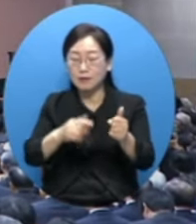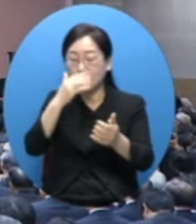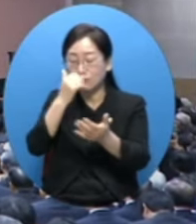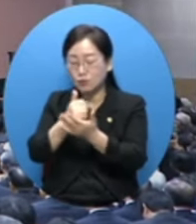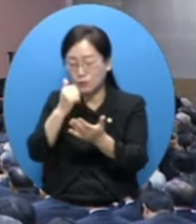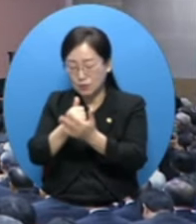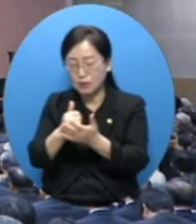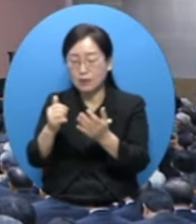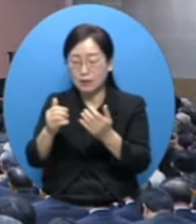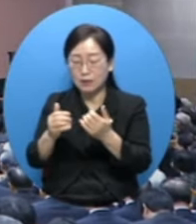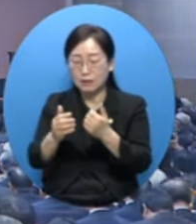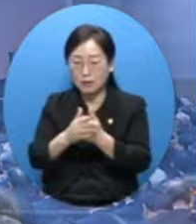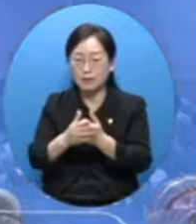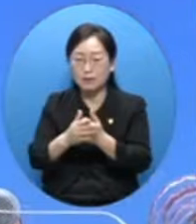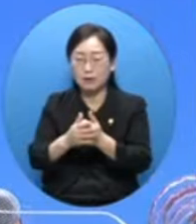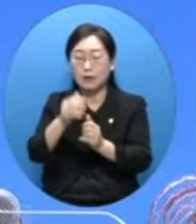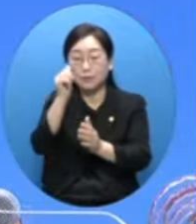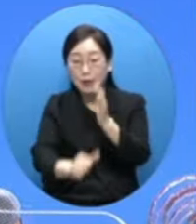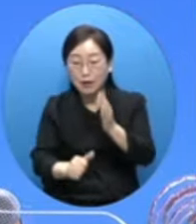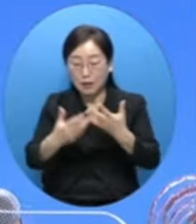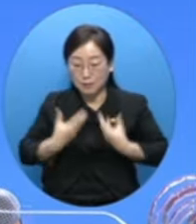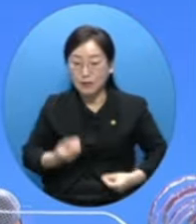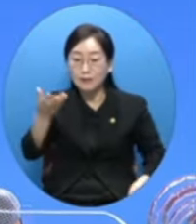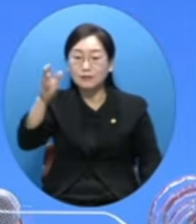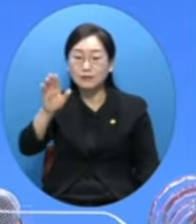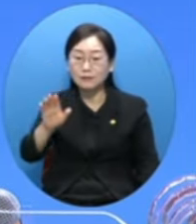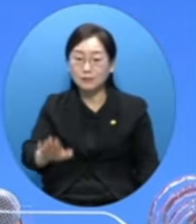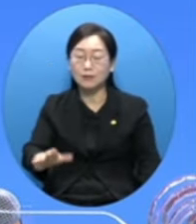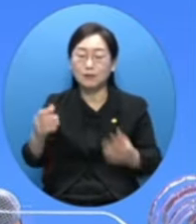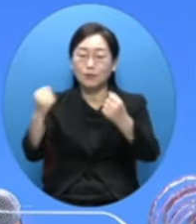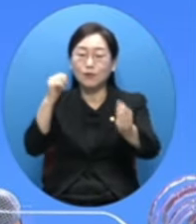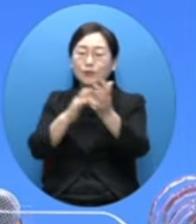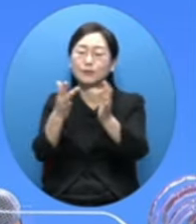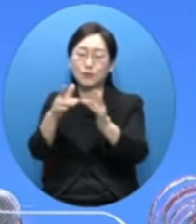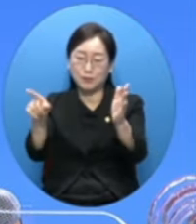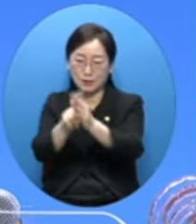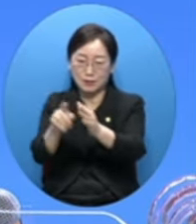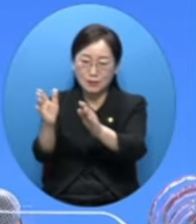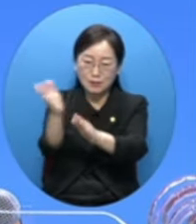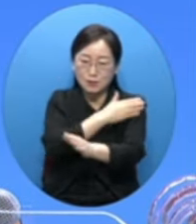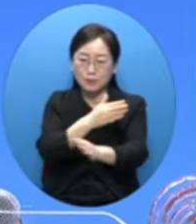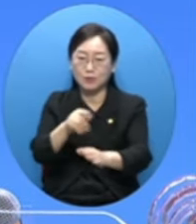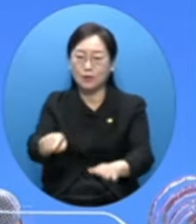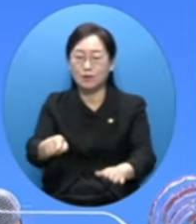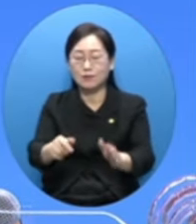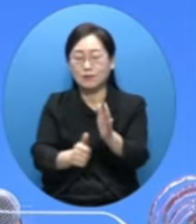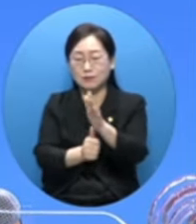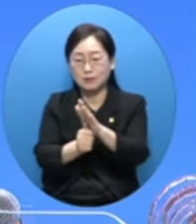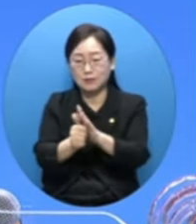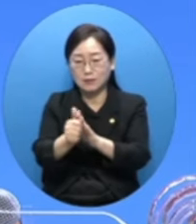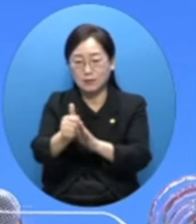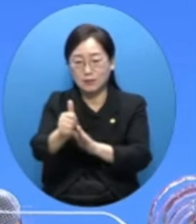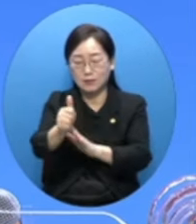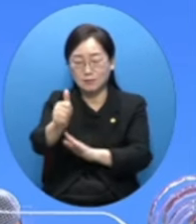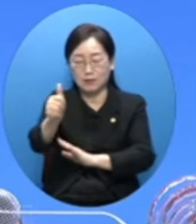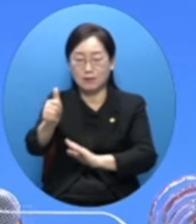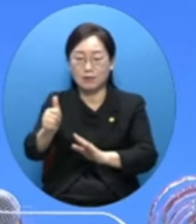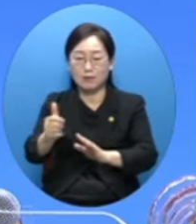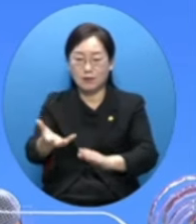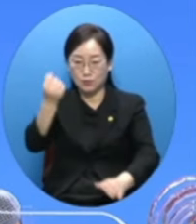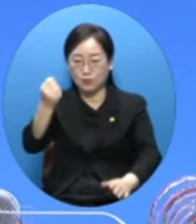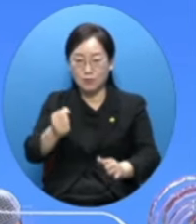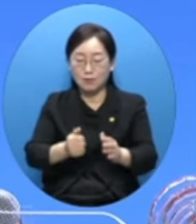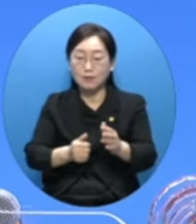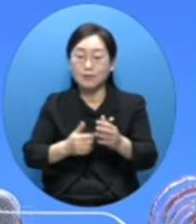밑에 나락에 떨어졌지만 그 절망의 자리에서 예수를 만나고 희망을 발견하게 되고 절망을 이기고 이와 같이